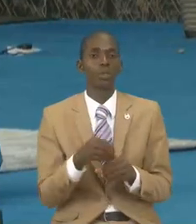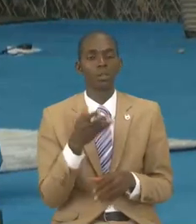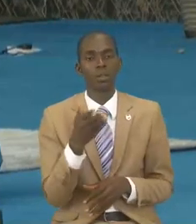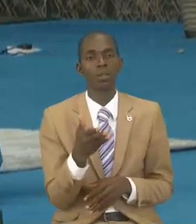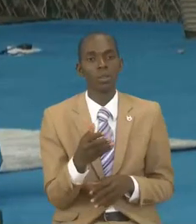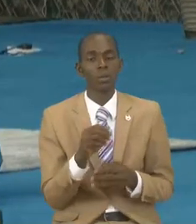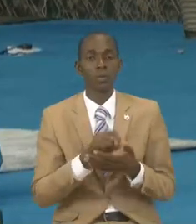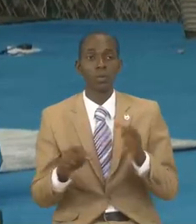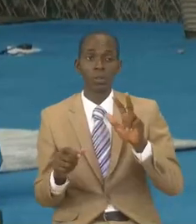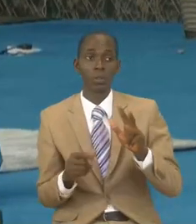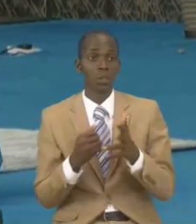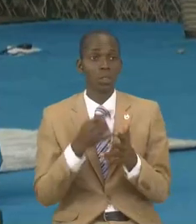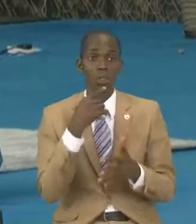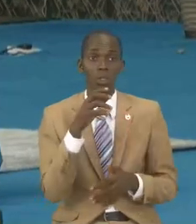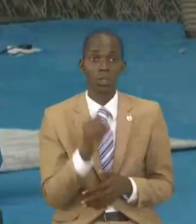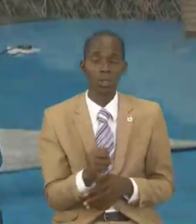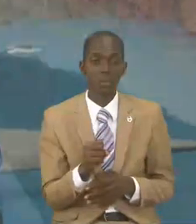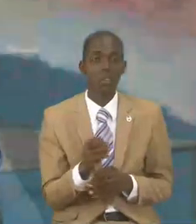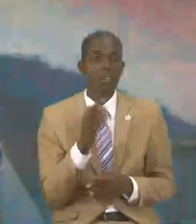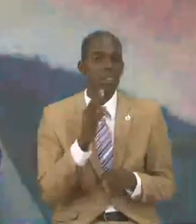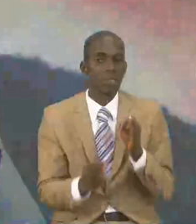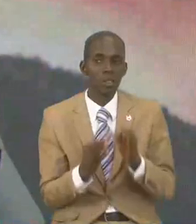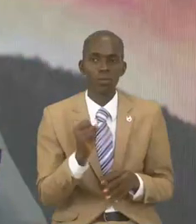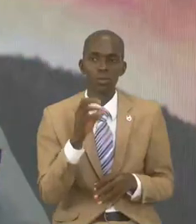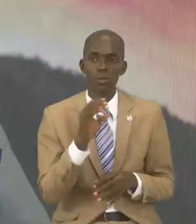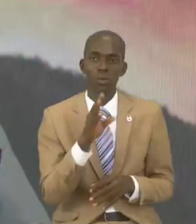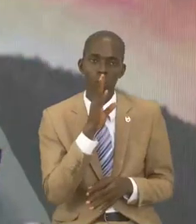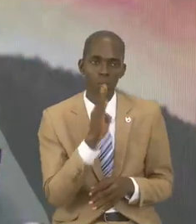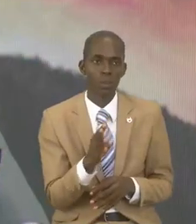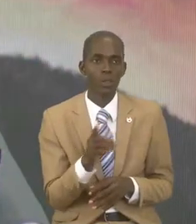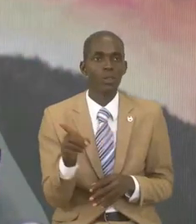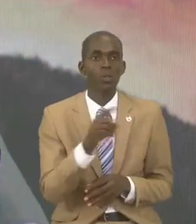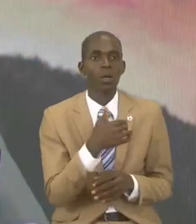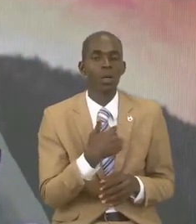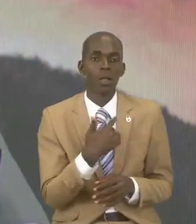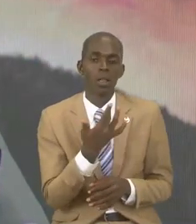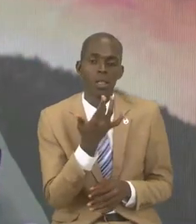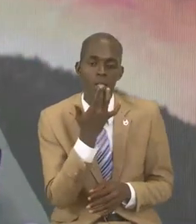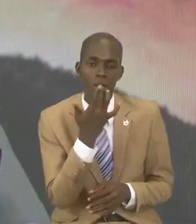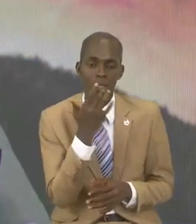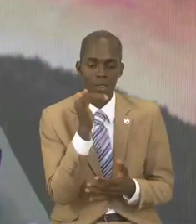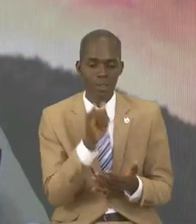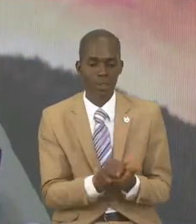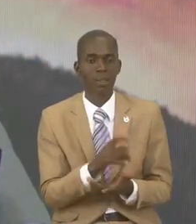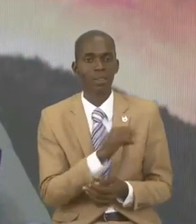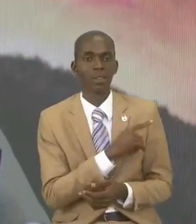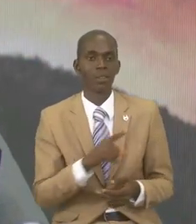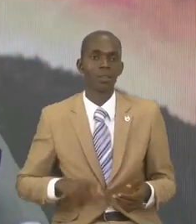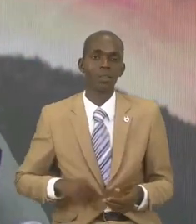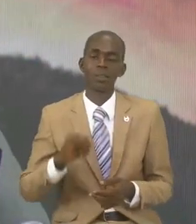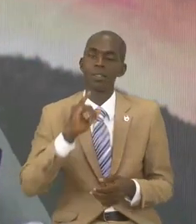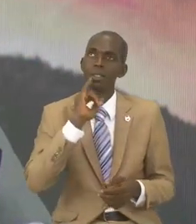afin que vous, par lui, vous croissiez pour le salut, si vous avez goûté que le Seigneur est bon. Verset